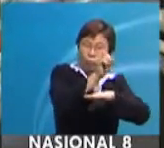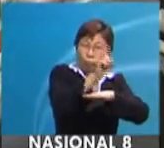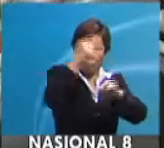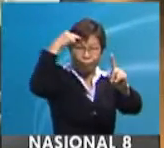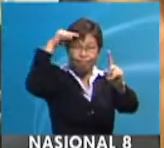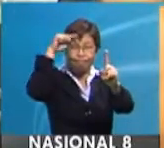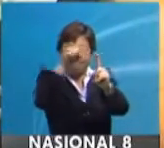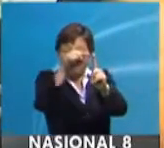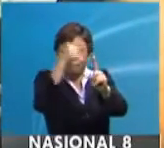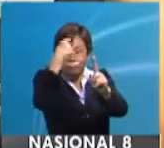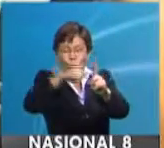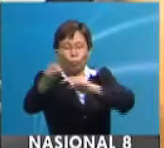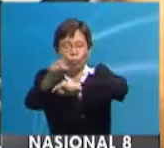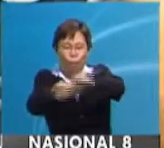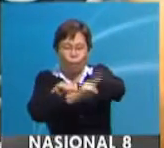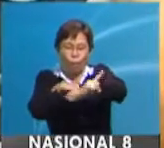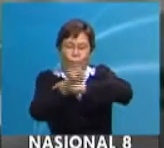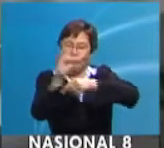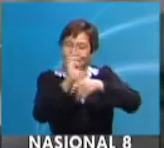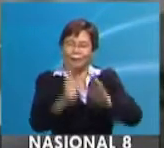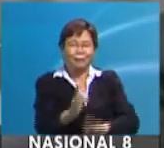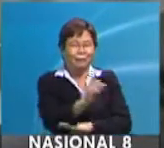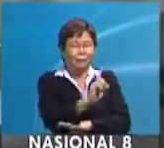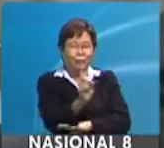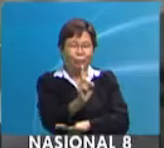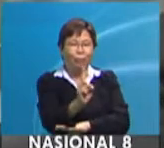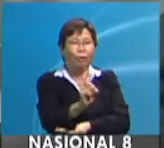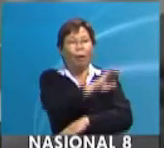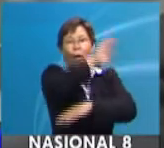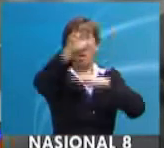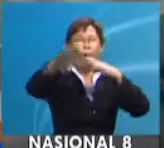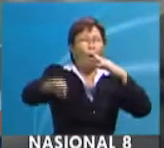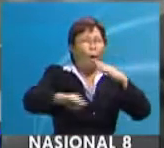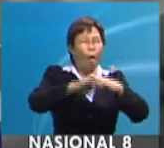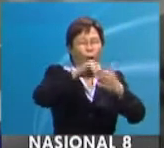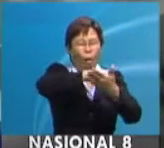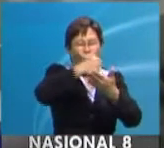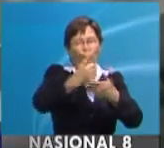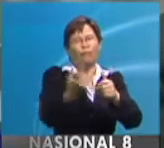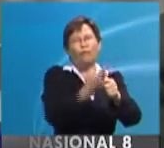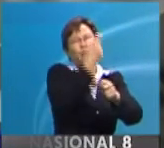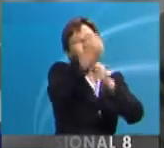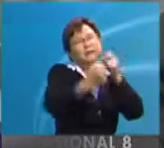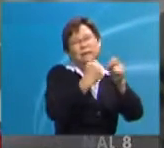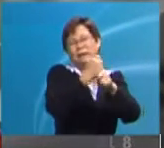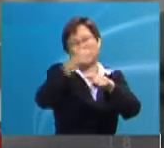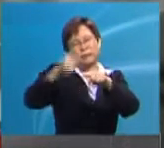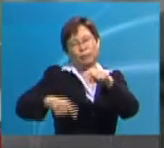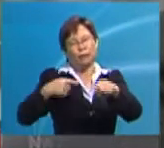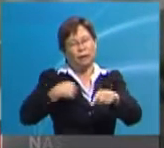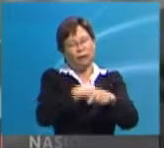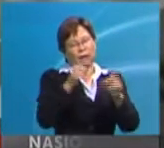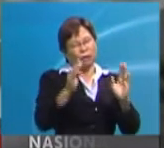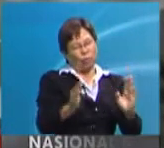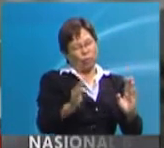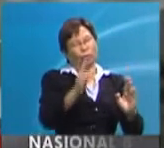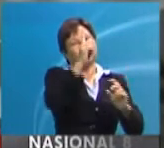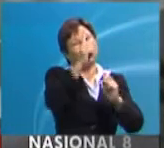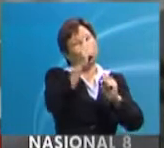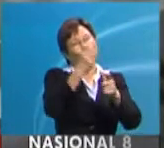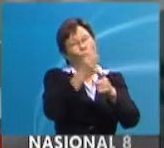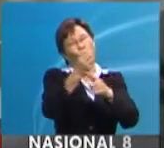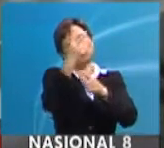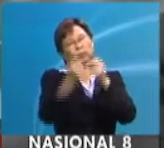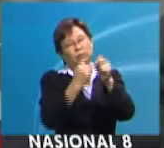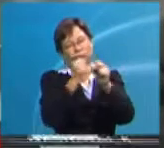bertujuan untuk menghukum peniaga not everything can be audited with the first year so we are looking at timeame of to Two